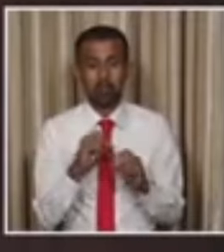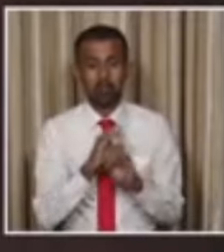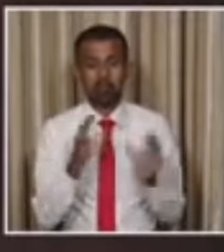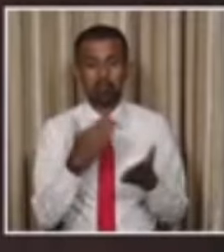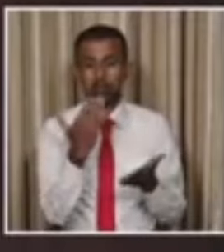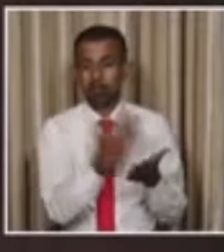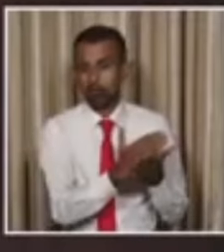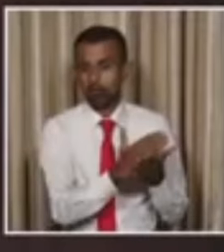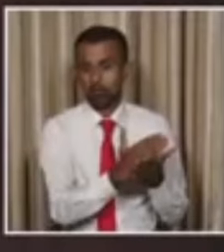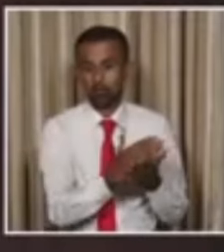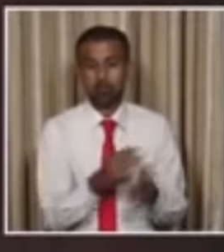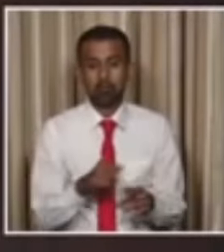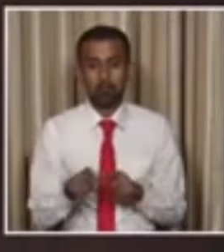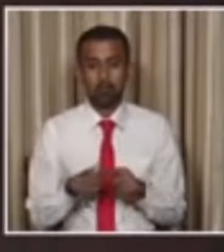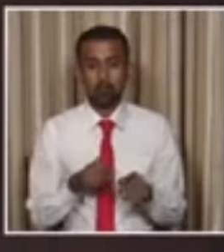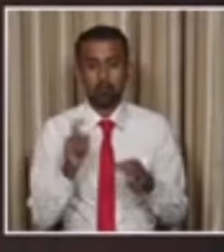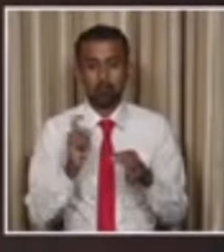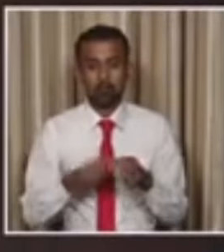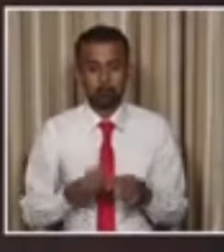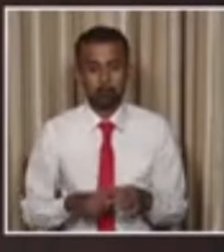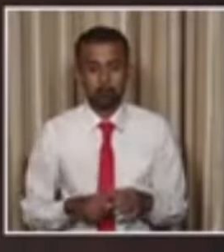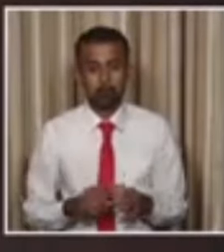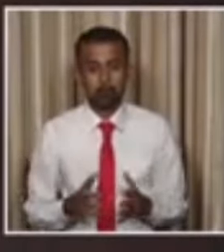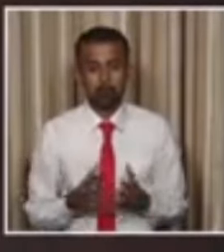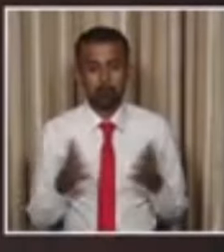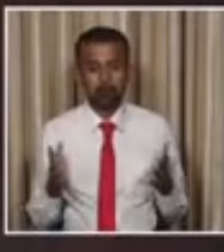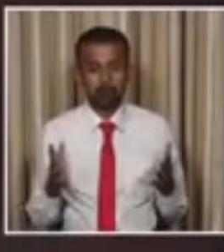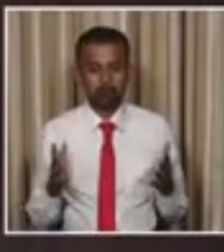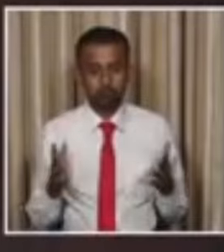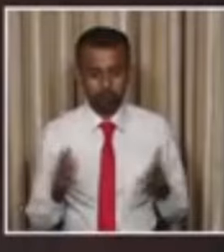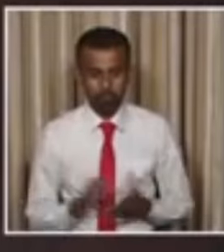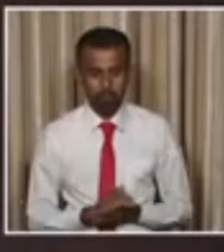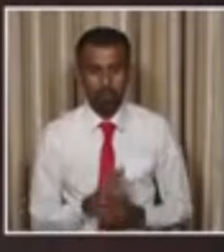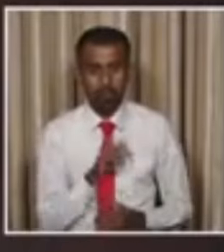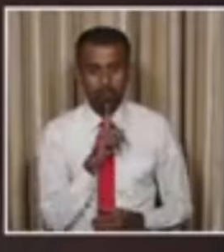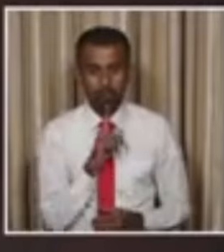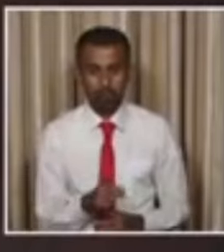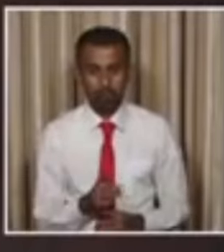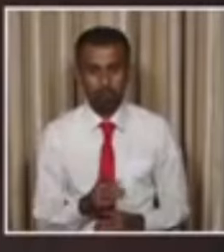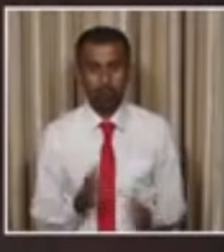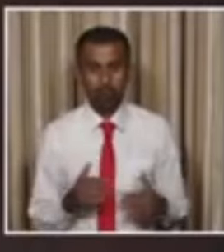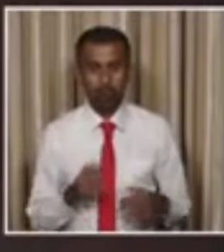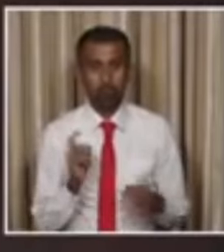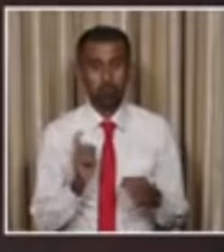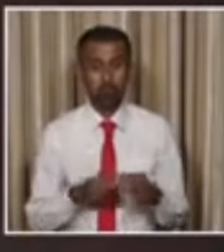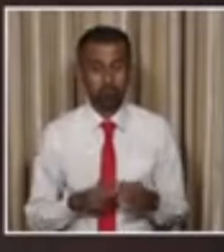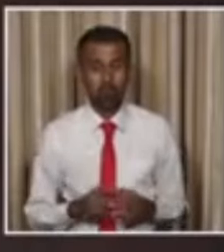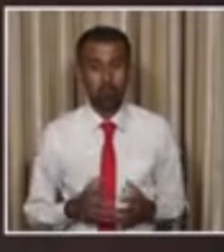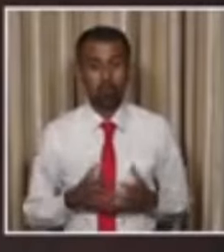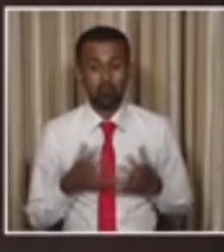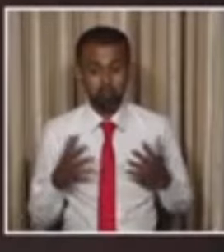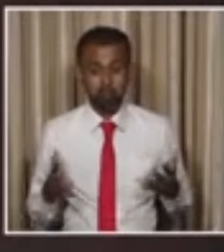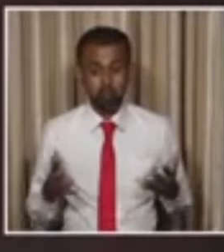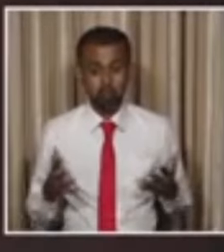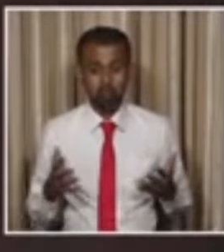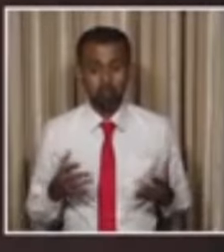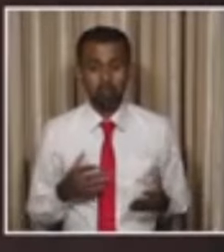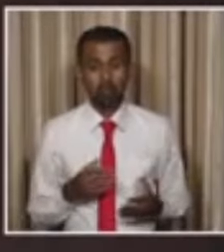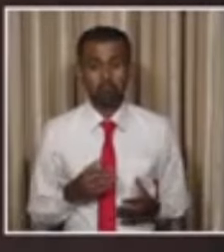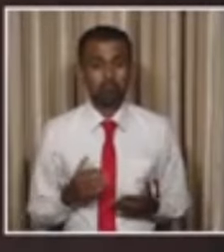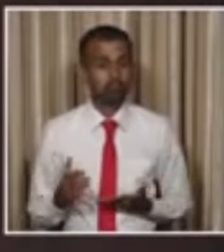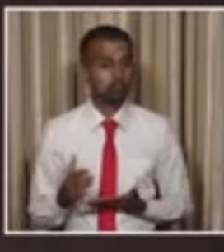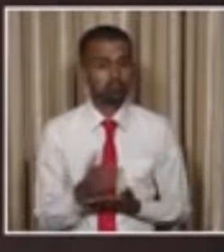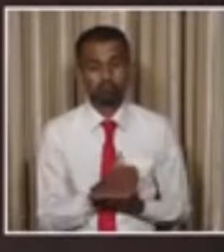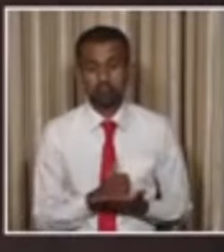නිසා මෙවැනි ප්‍රශ්න ගණනාවක් මම දැන් එකයි මේ අද කිව්වේ තව ප්‍රශ්න ගණනාවක් තියෙනවා මේ ආයතනය